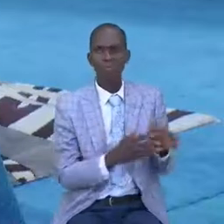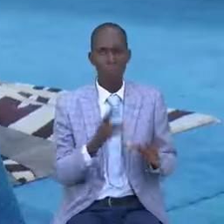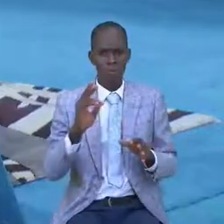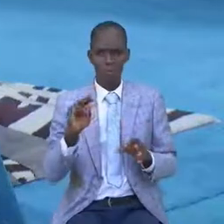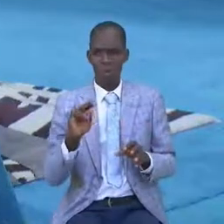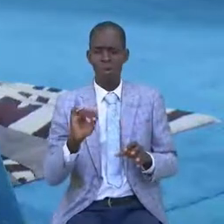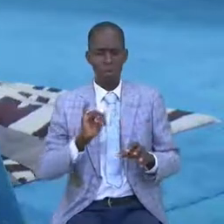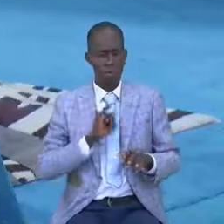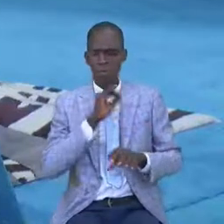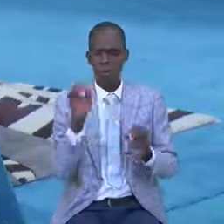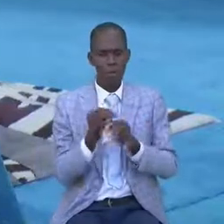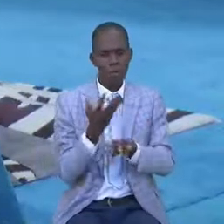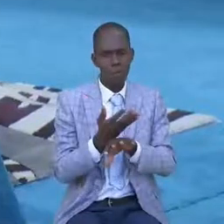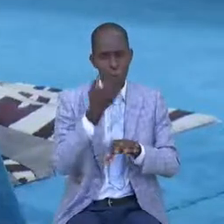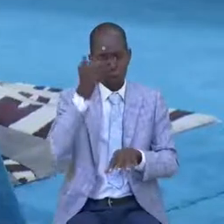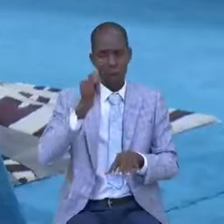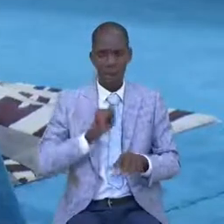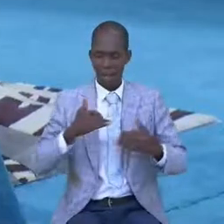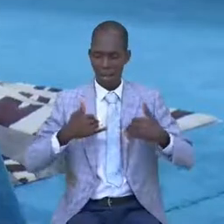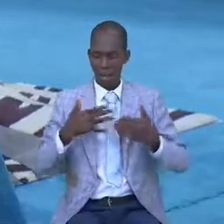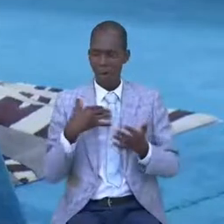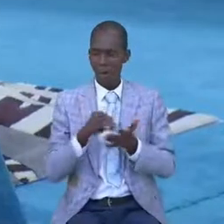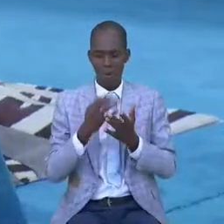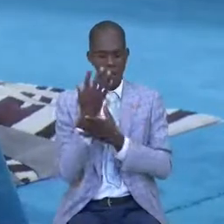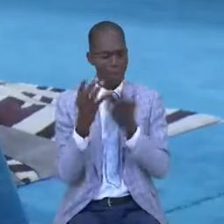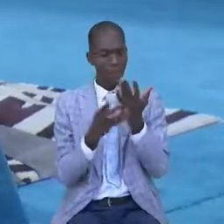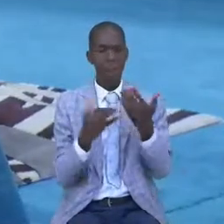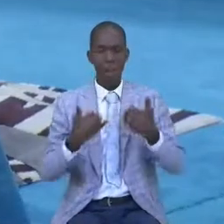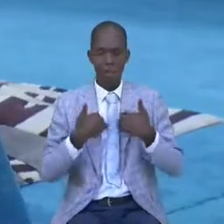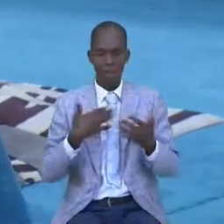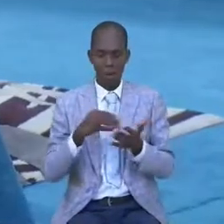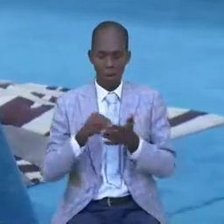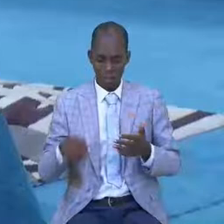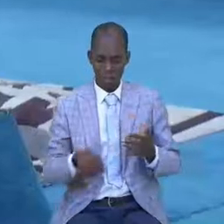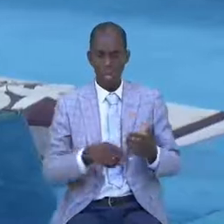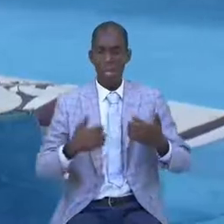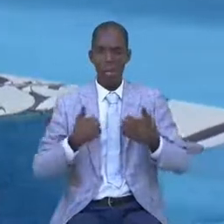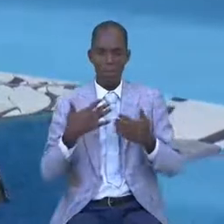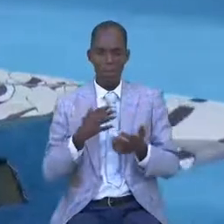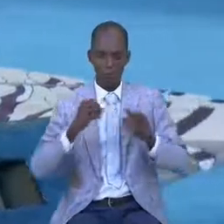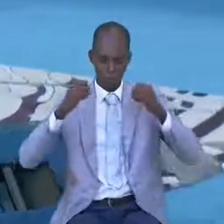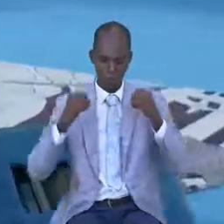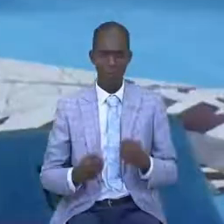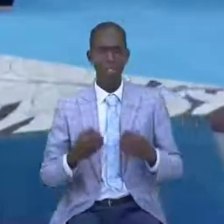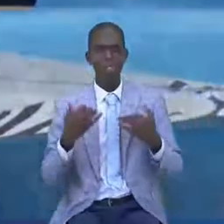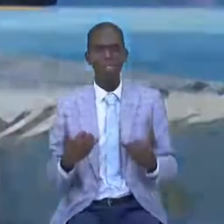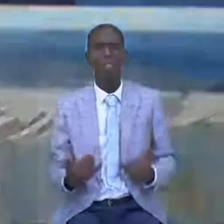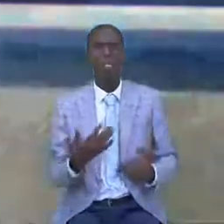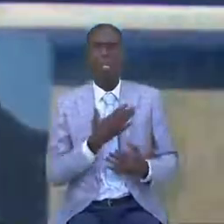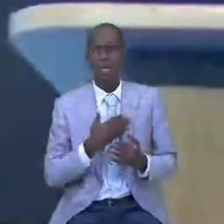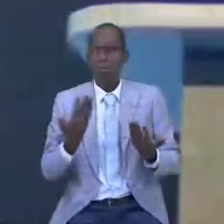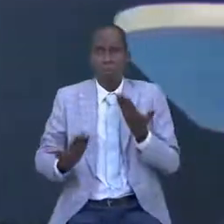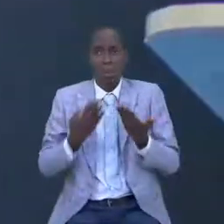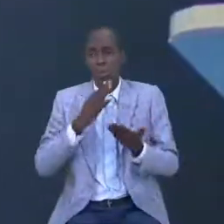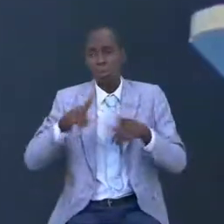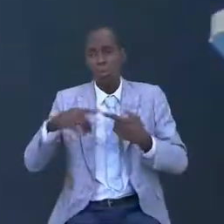l'assiette de l'aumône et dit, maintenant, j'ai maintenant les bras, j'ai les mains, j'ai les pieds maintenant, j'ai les jambes,